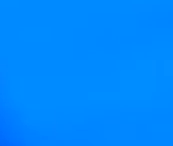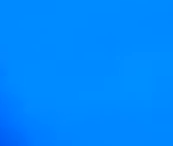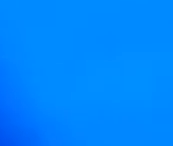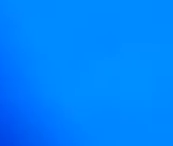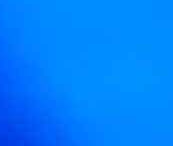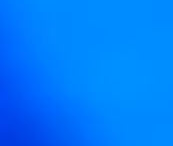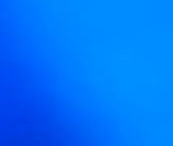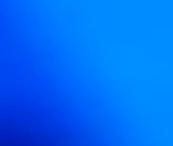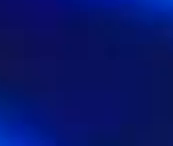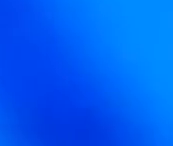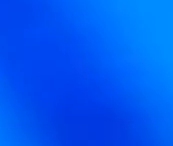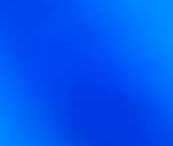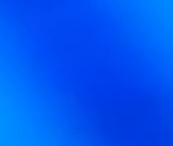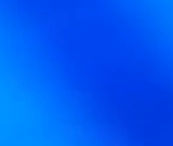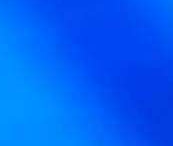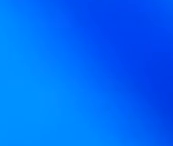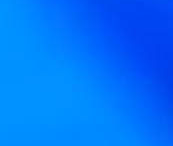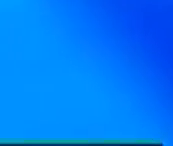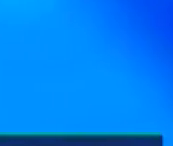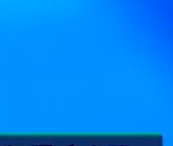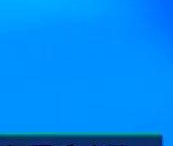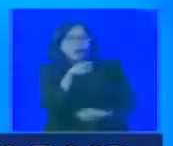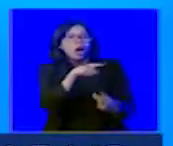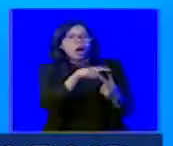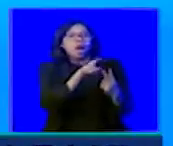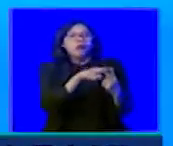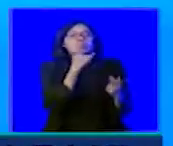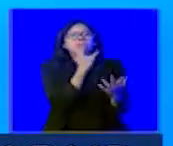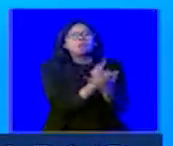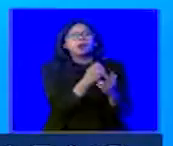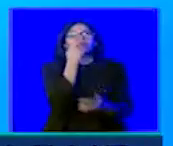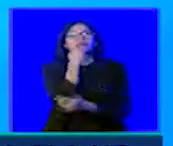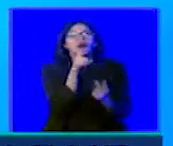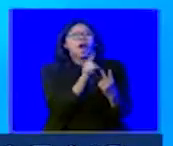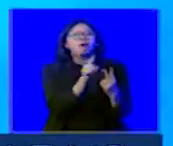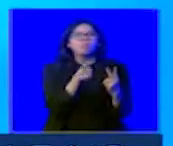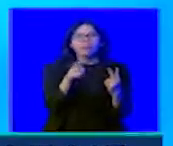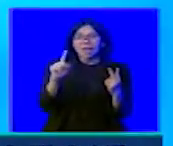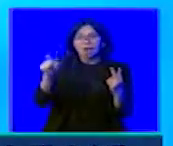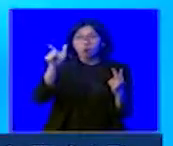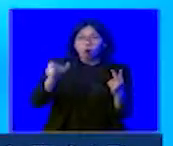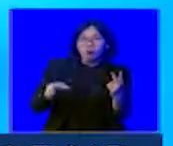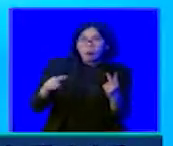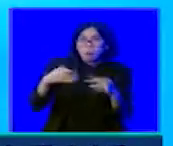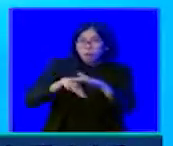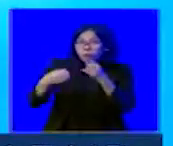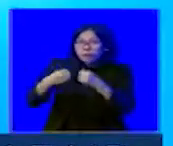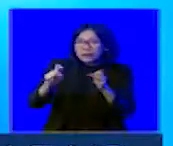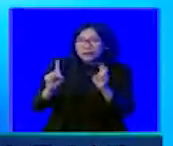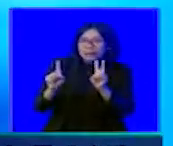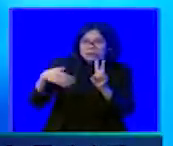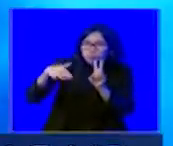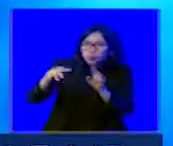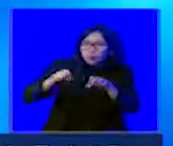Kembali bersama kami, dua pegawai lapas kelas 1 Tangerang ditetapkan sebagai tersangka. Kaburnya napi terpidana mati, Chai Changpan,